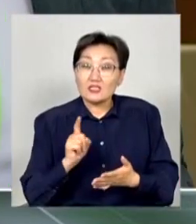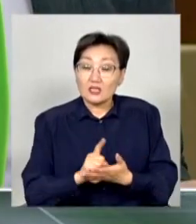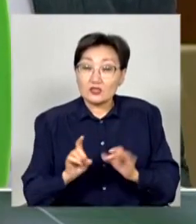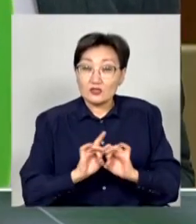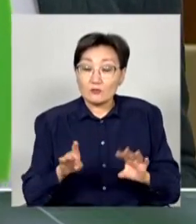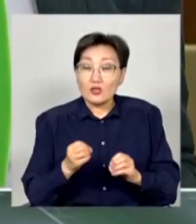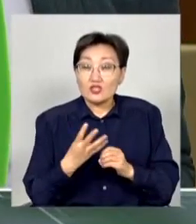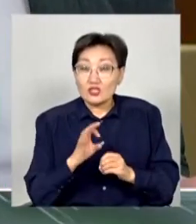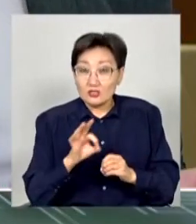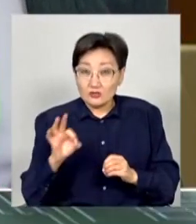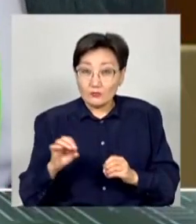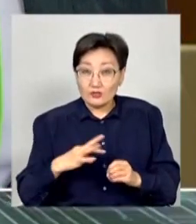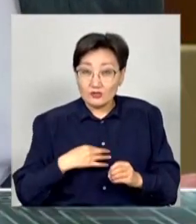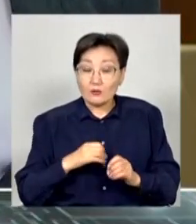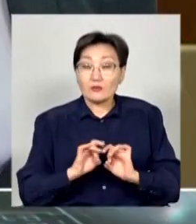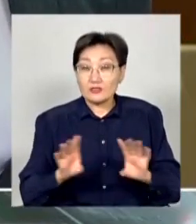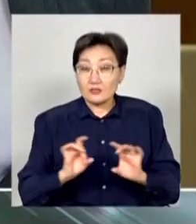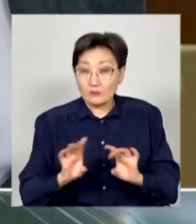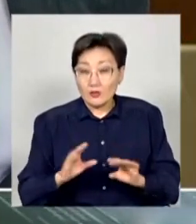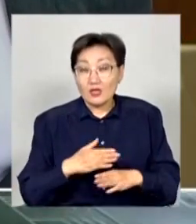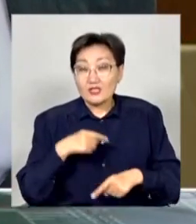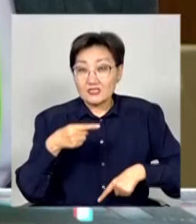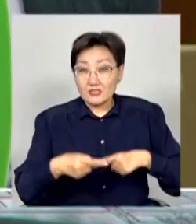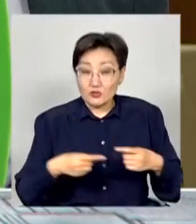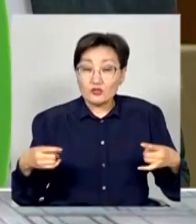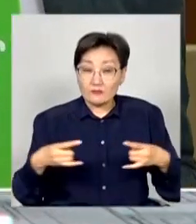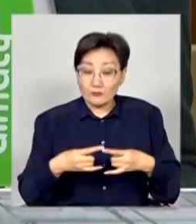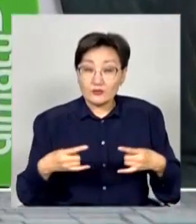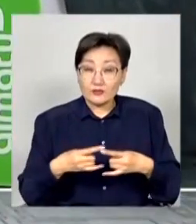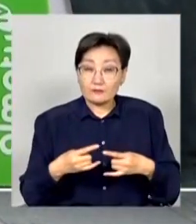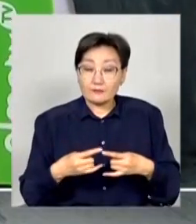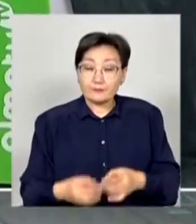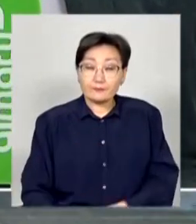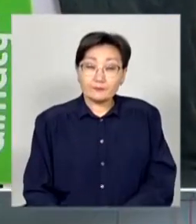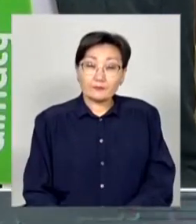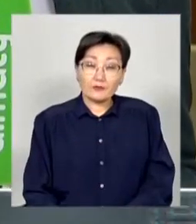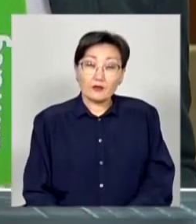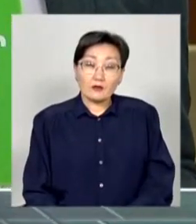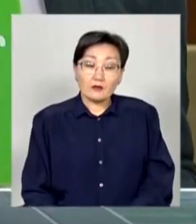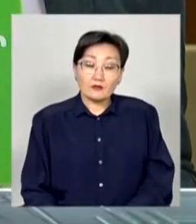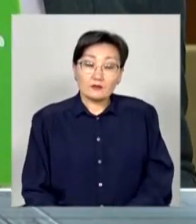в 14:00, и я поделюсь ими в следующем выпуске. Студия.